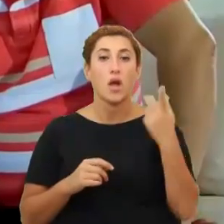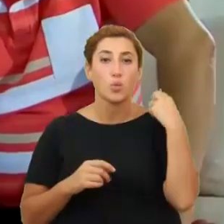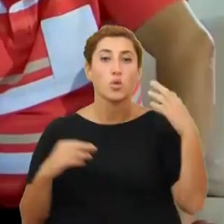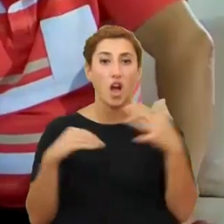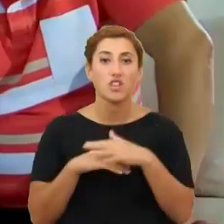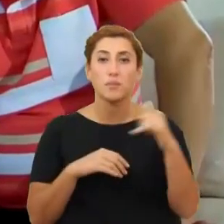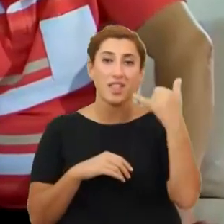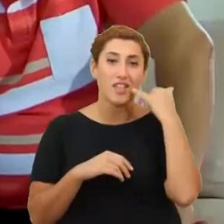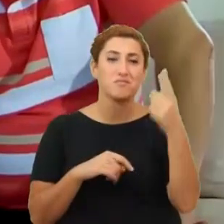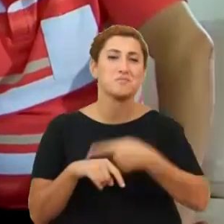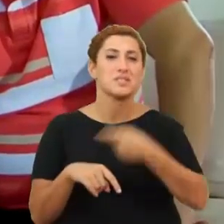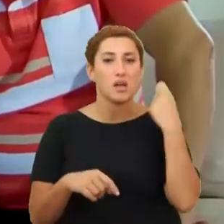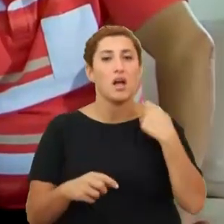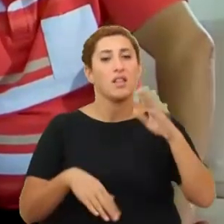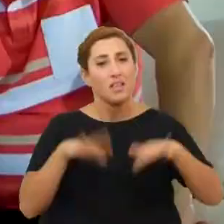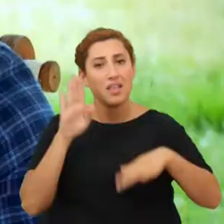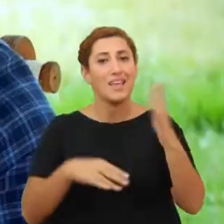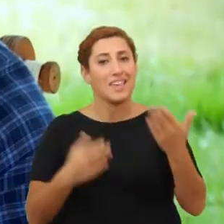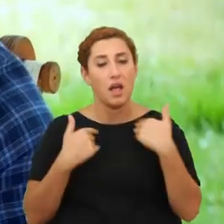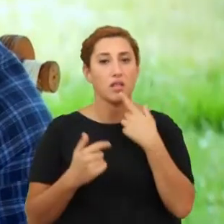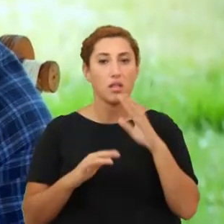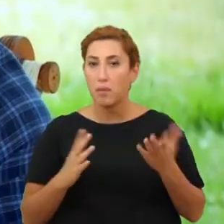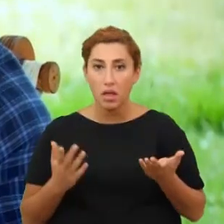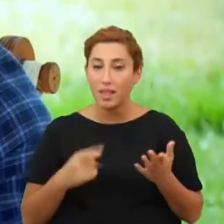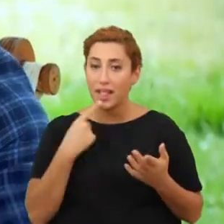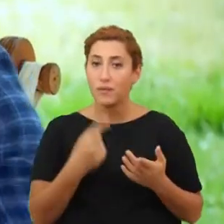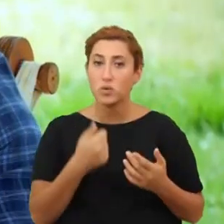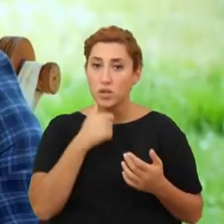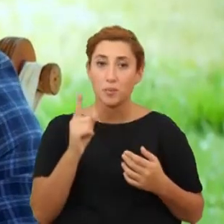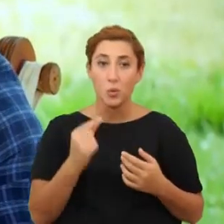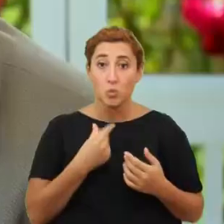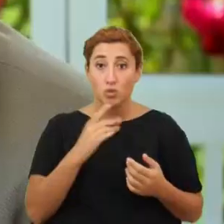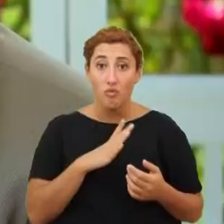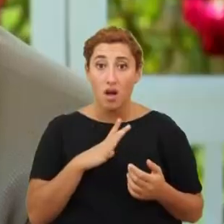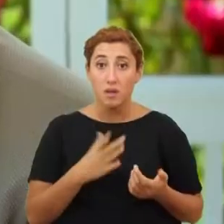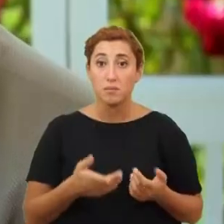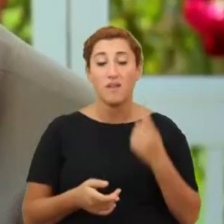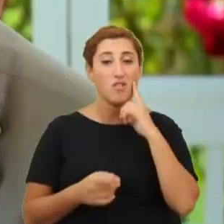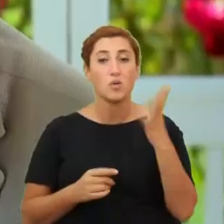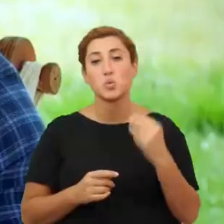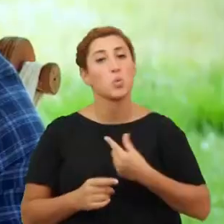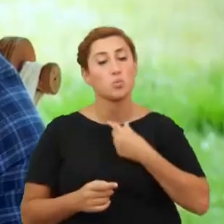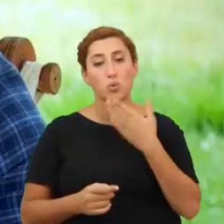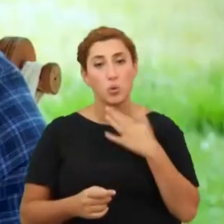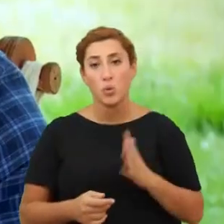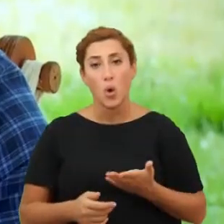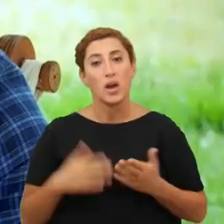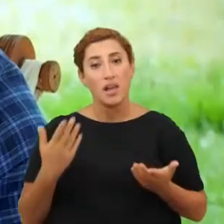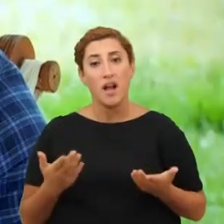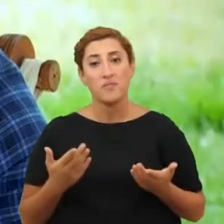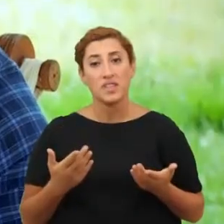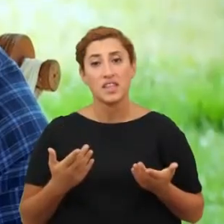dün akşam telefonda bir saat dil döktüm gelin diye. Ne diyorsun abicim, bir umut var mı? Vallahi pek umut yok.